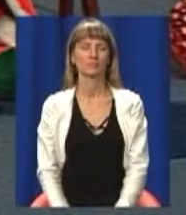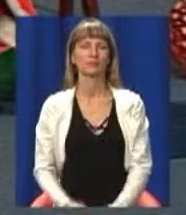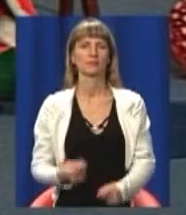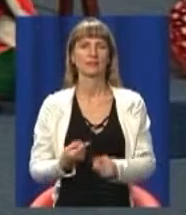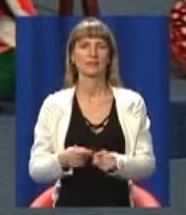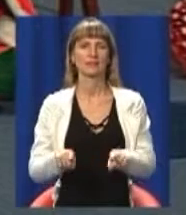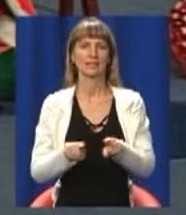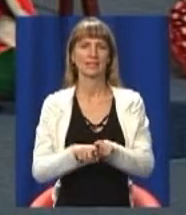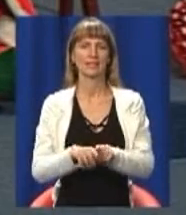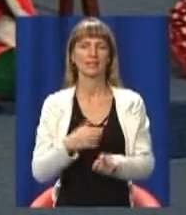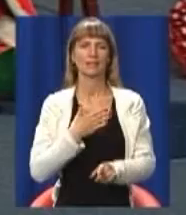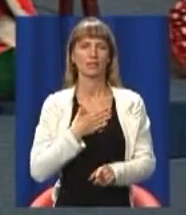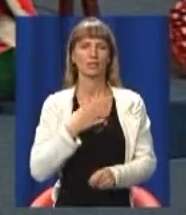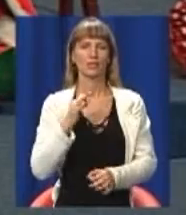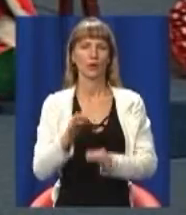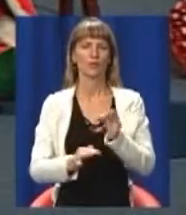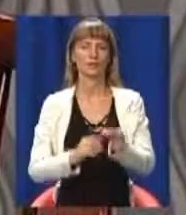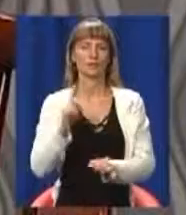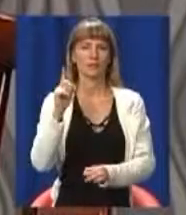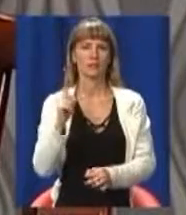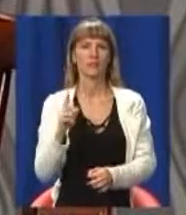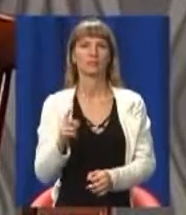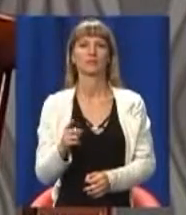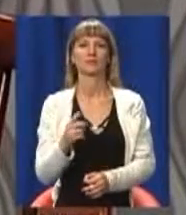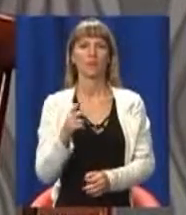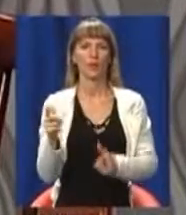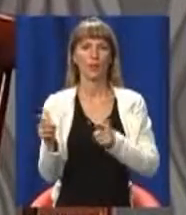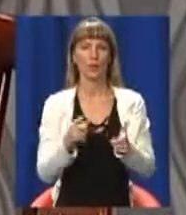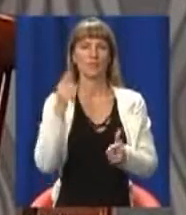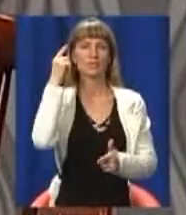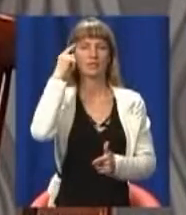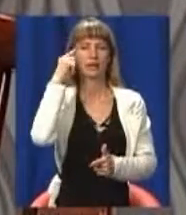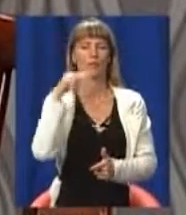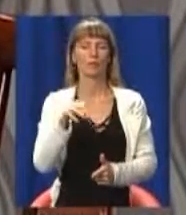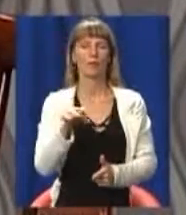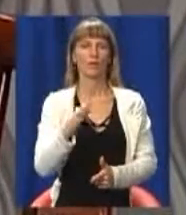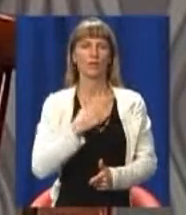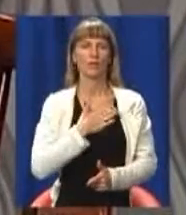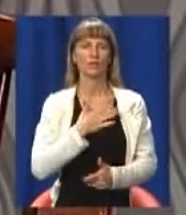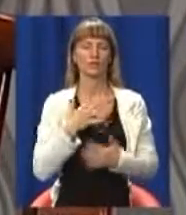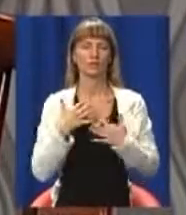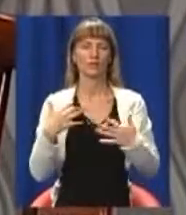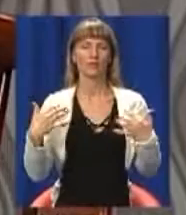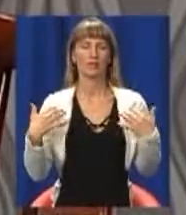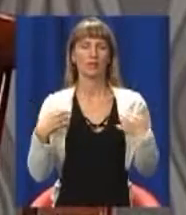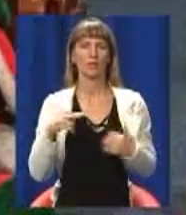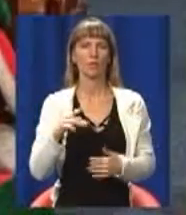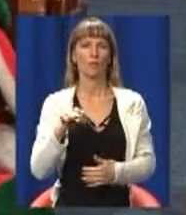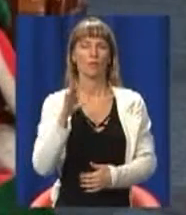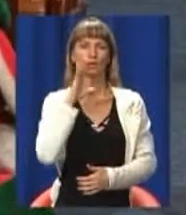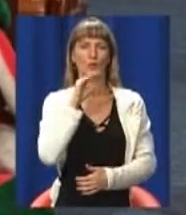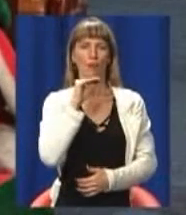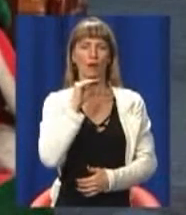Ось такий він наш Всесвіт. Ну що, друзі, готові дізнаватися про наших тварин, а саме про